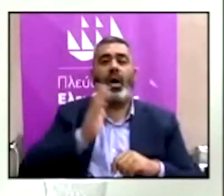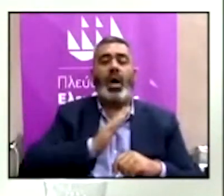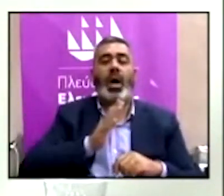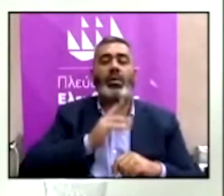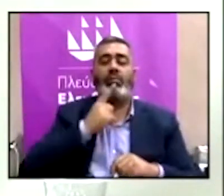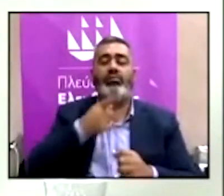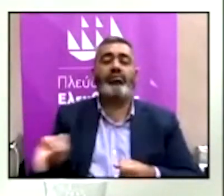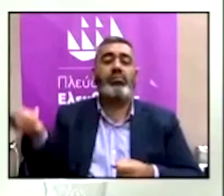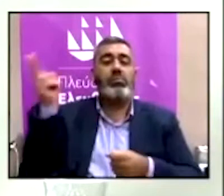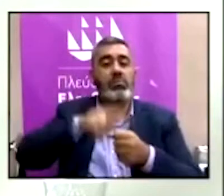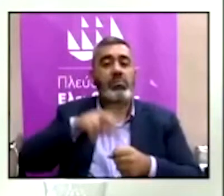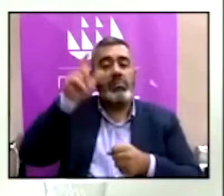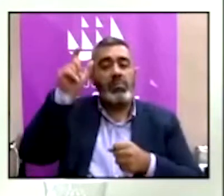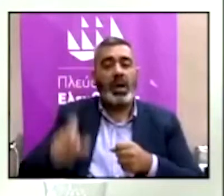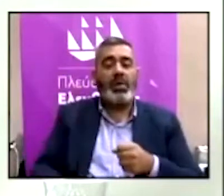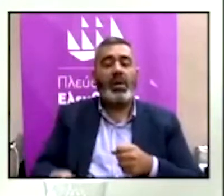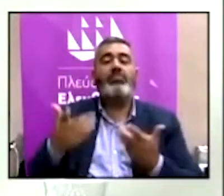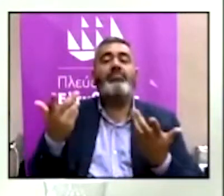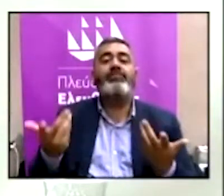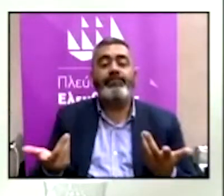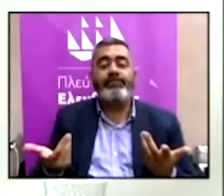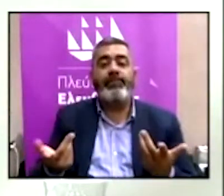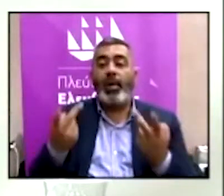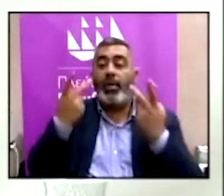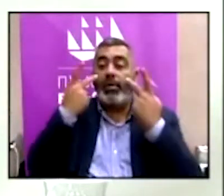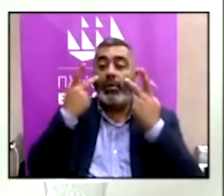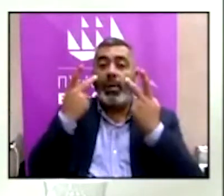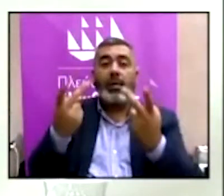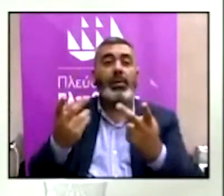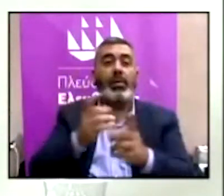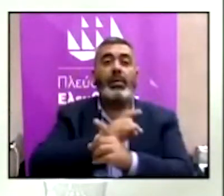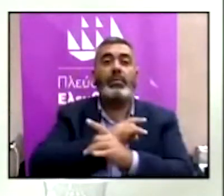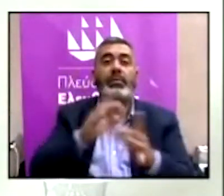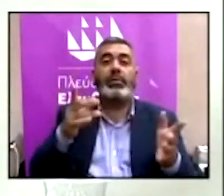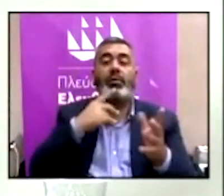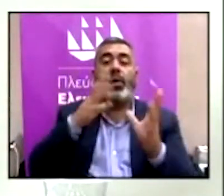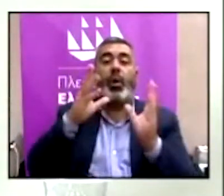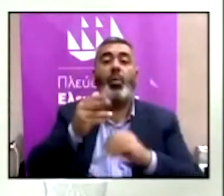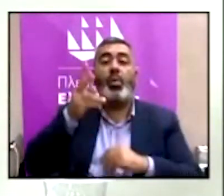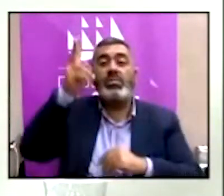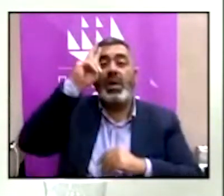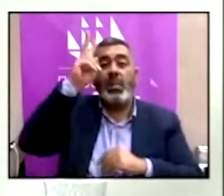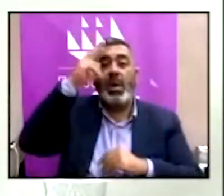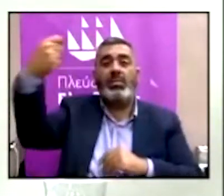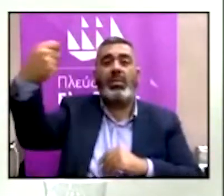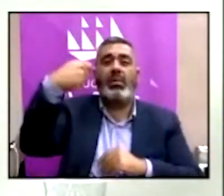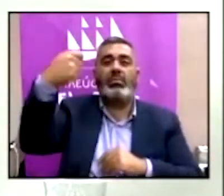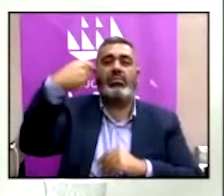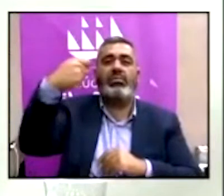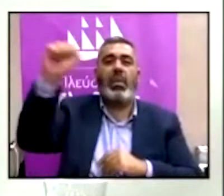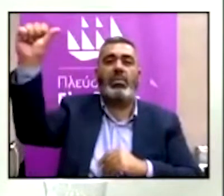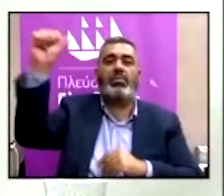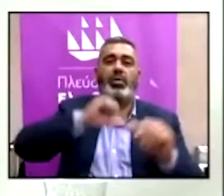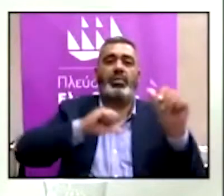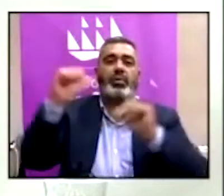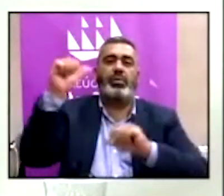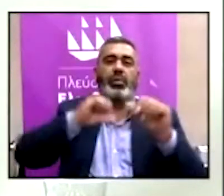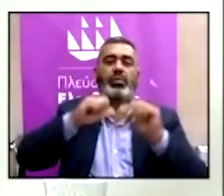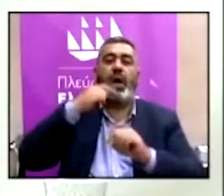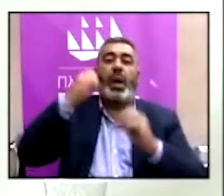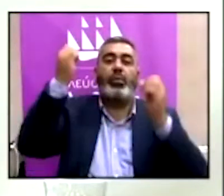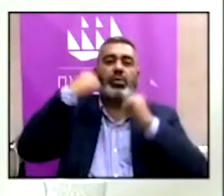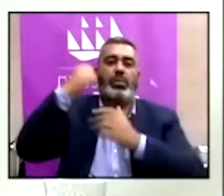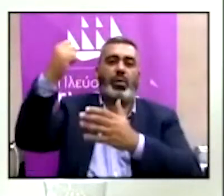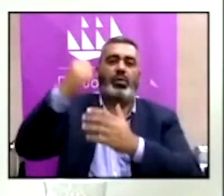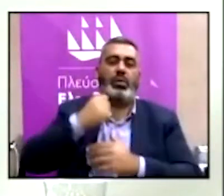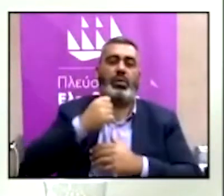από αυτόν τον κόσμο χωρίς να δει να αποζημιώνεται η χώρα μας για αυτά που της οφείλονται